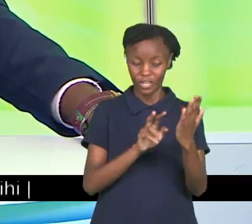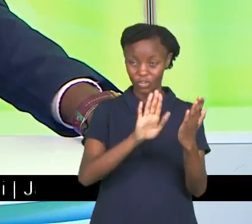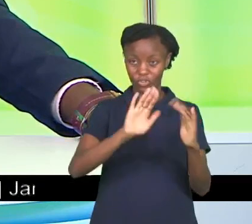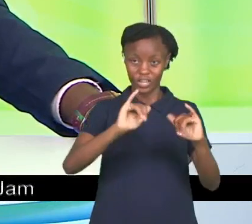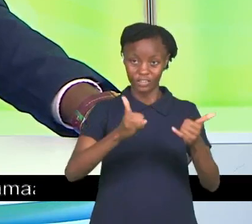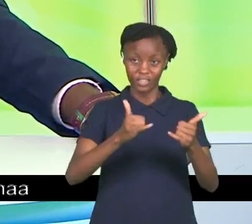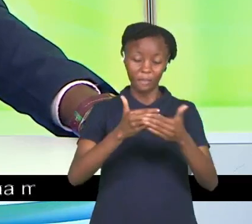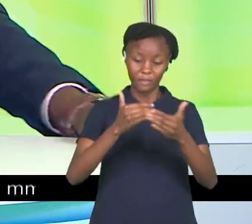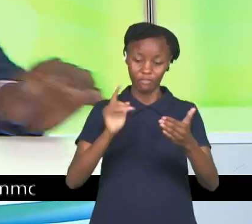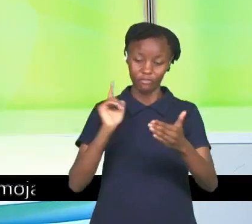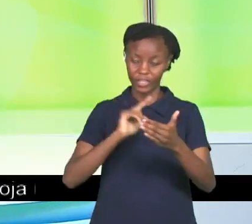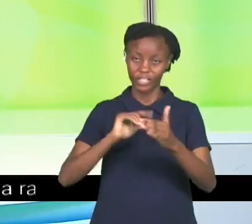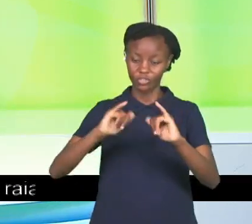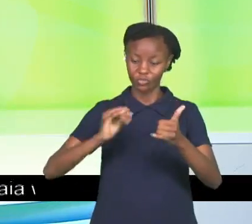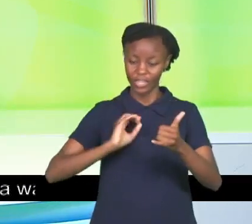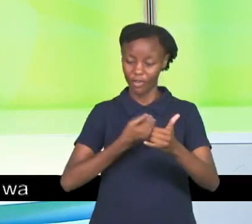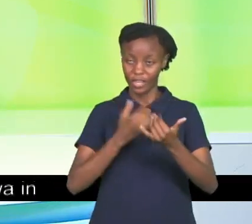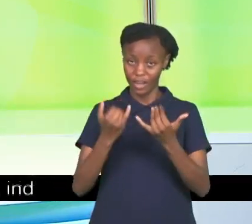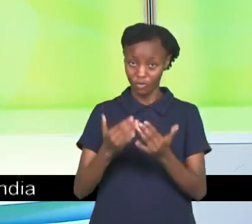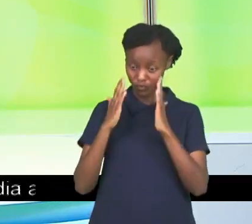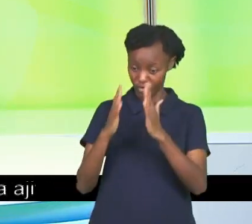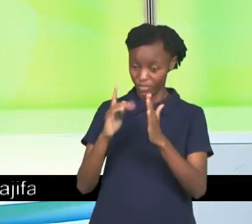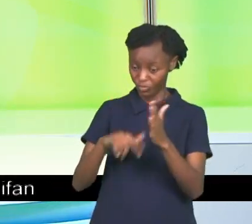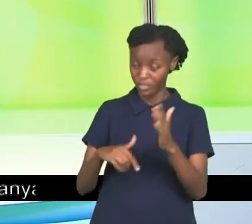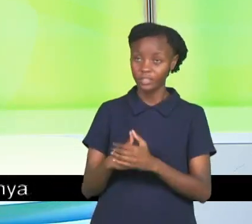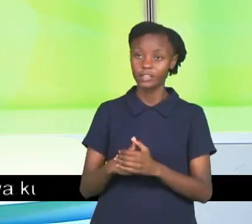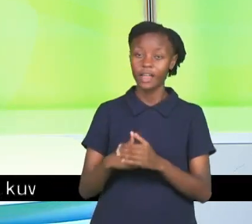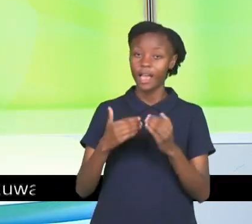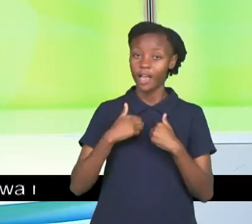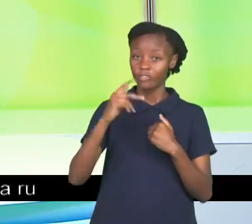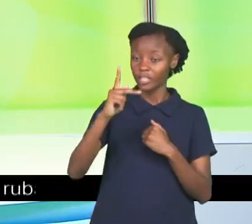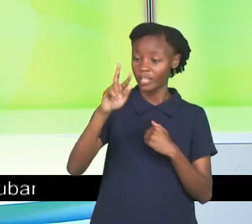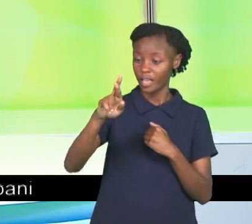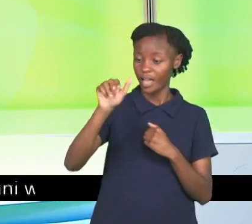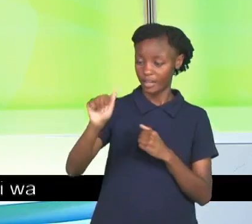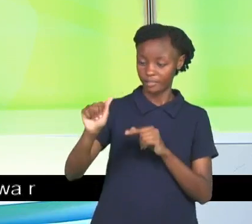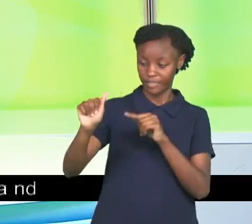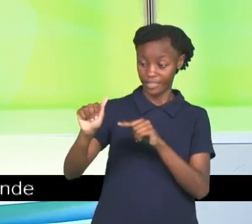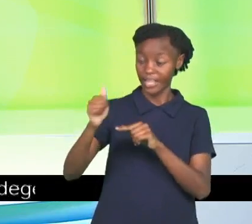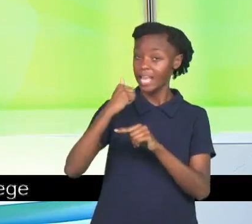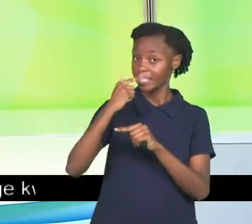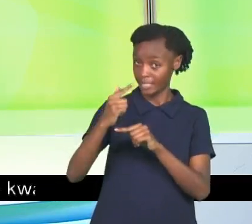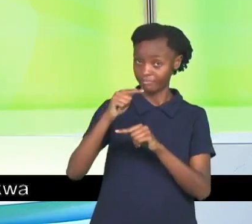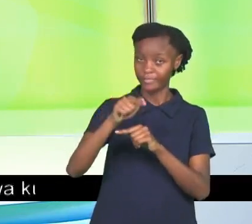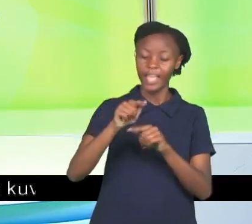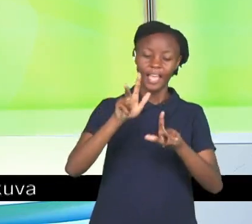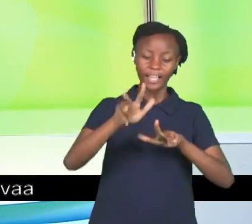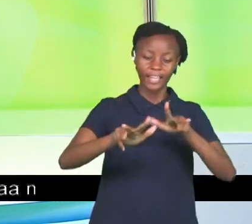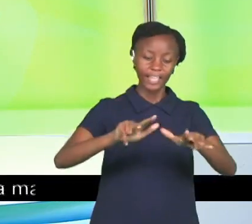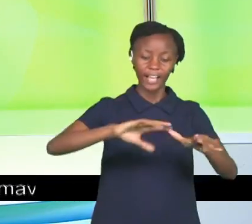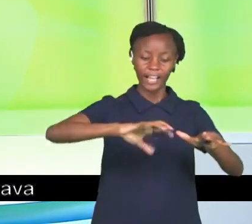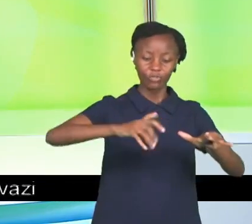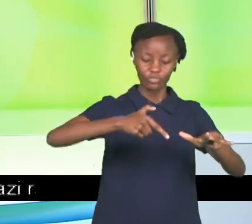za siku ya leo. Lakini kwa sasa tuzingatie hili. Mamlaka ya ukusanyaji ushuru nchini KRA imeorodhesha kaunti ya Kirinyaga kuwa kaunti bora zaidi